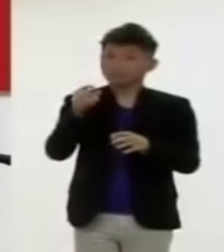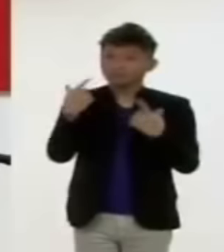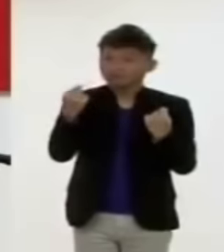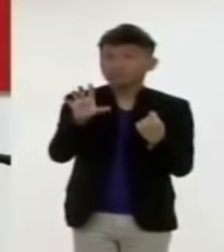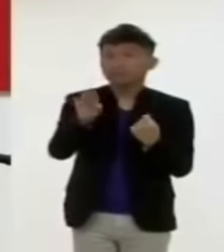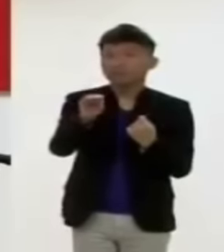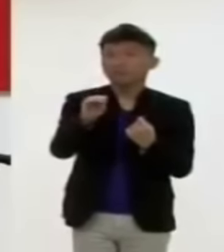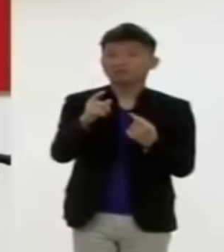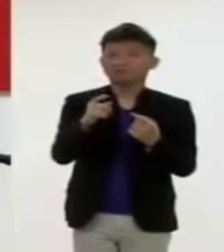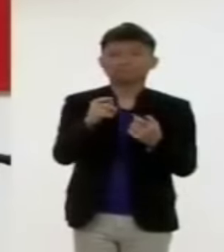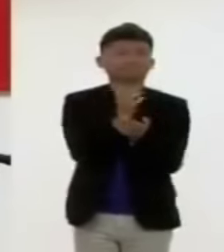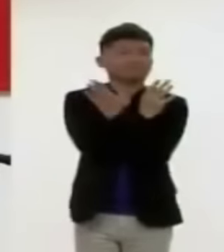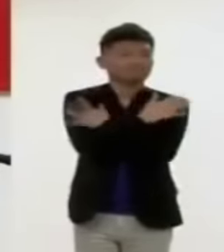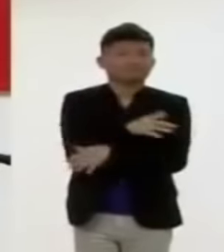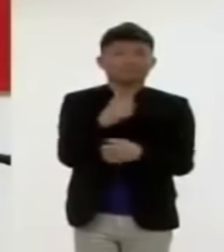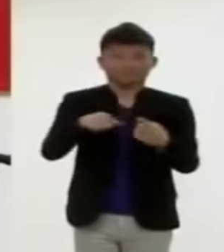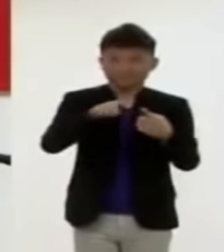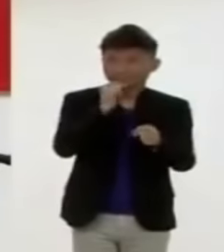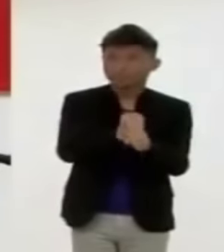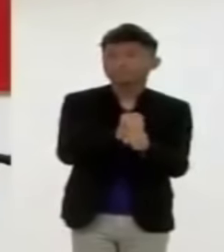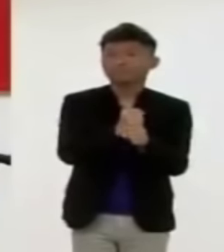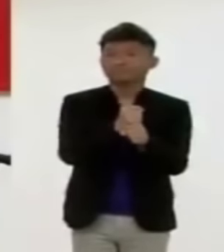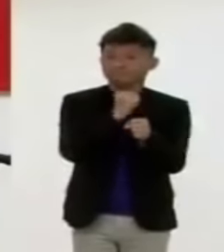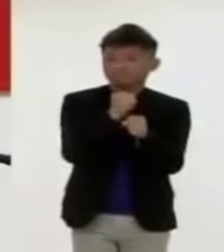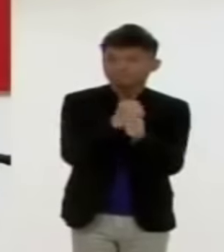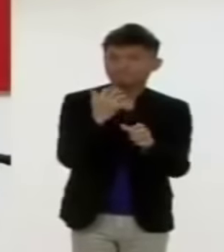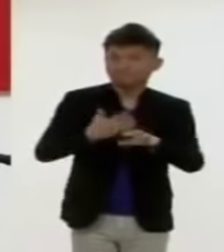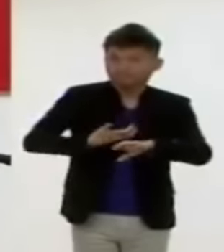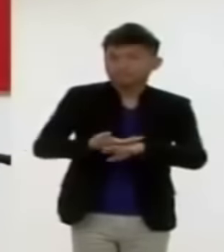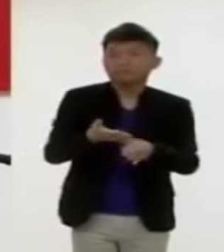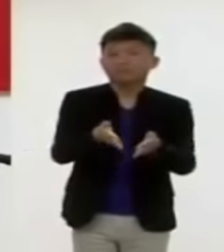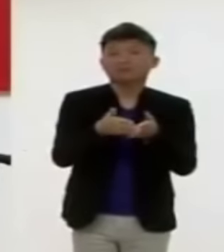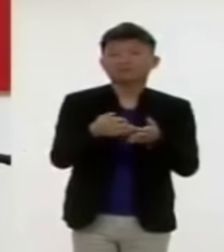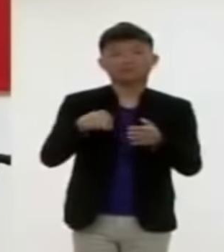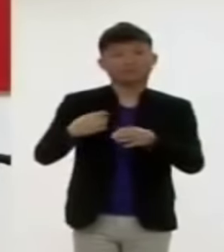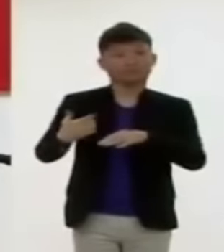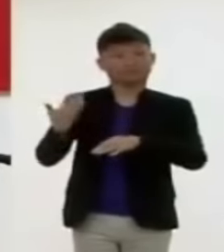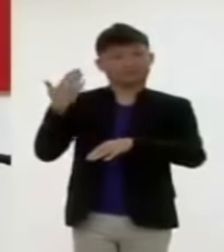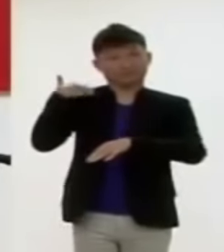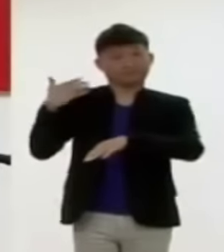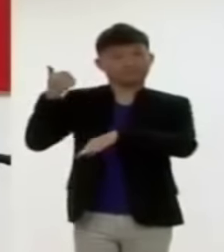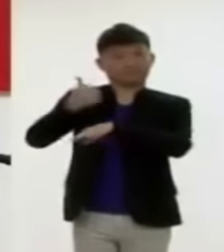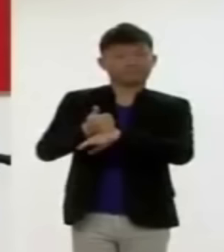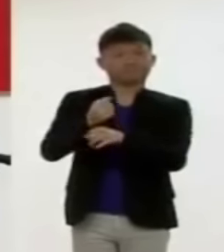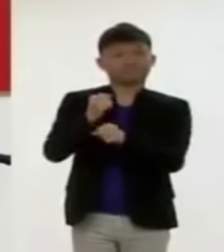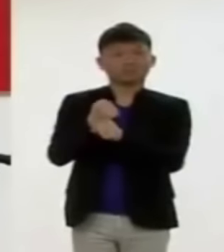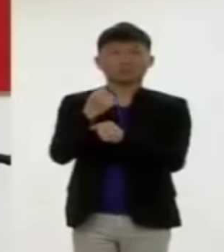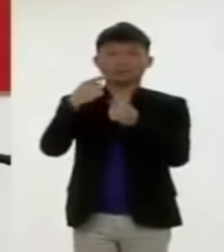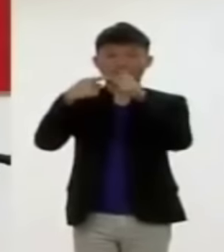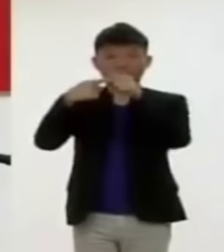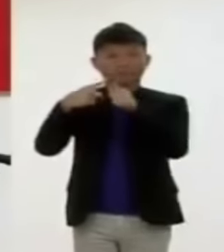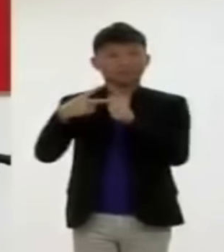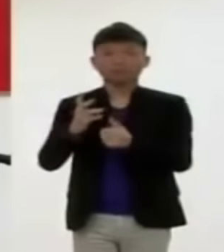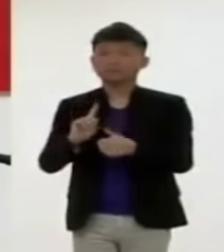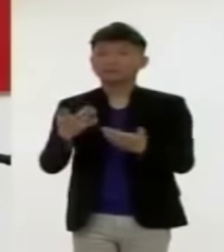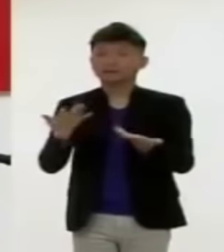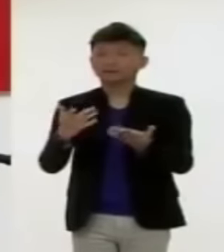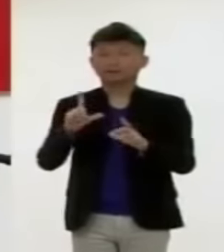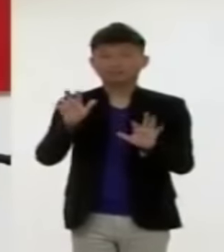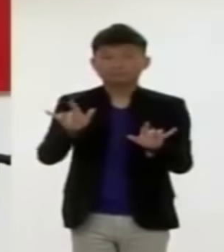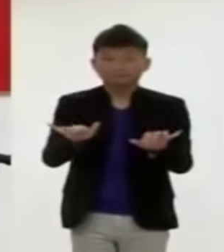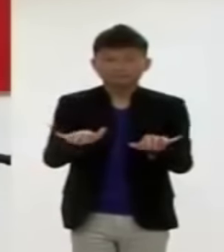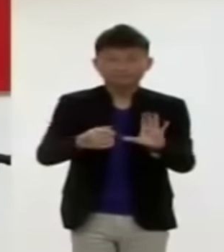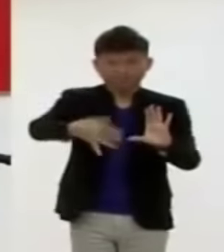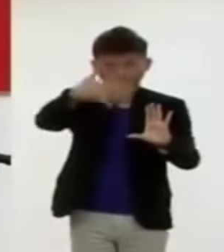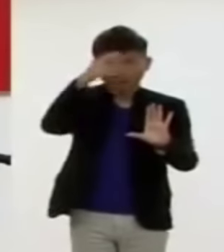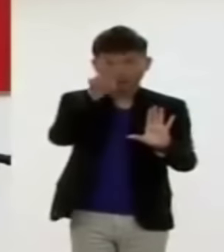也许大家觉得说，那我到底生物委员任内做了什么呢？请你上去搜寻。那我要说，医疗重不